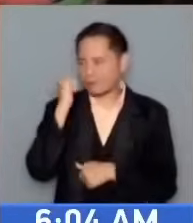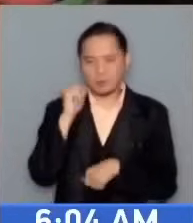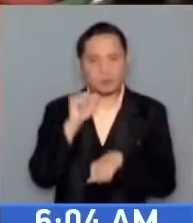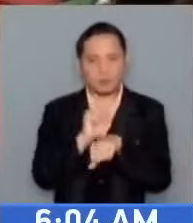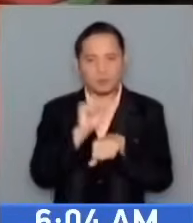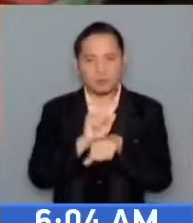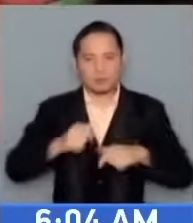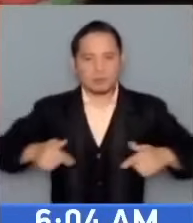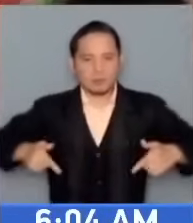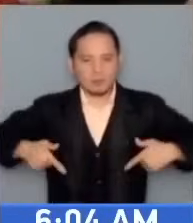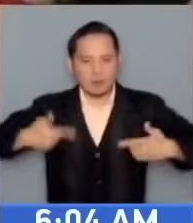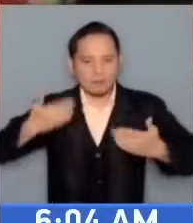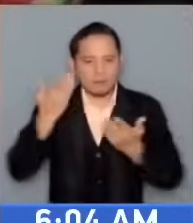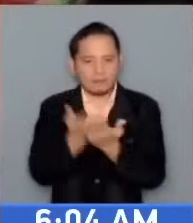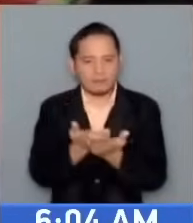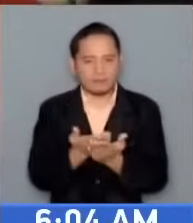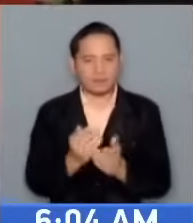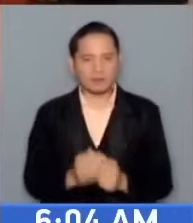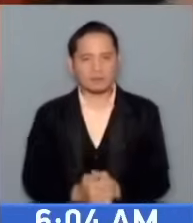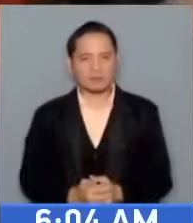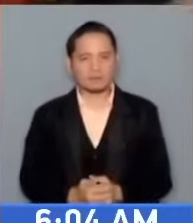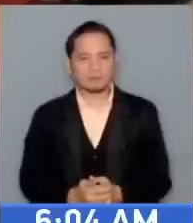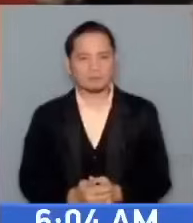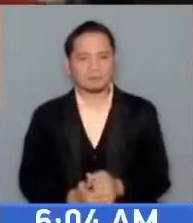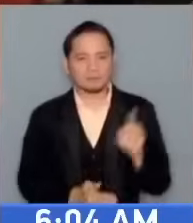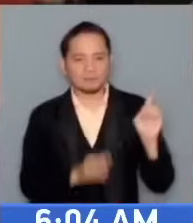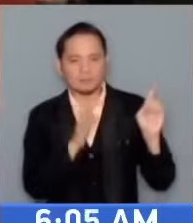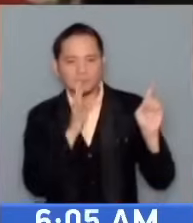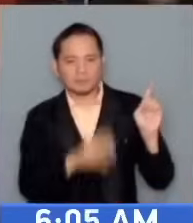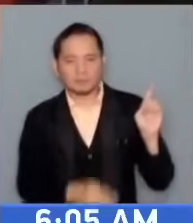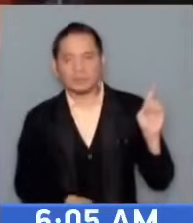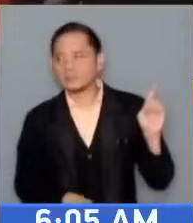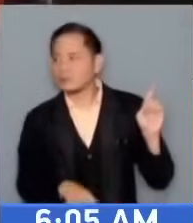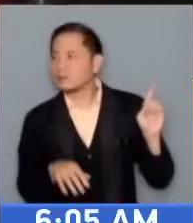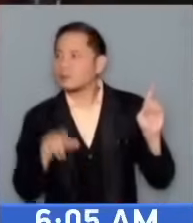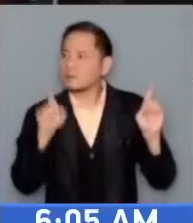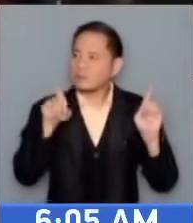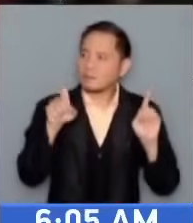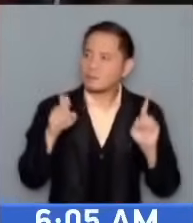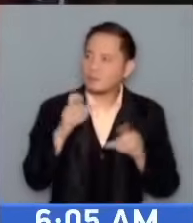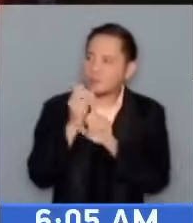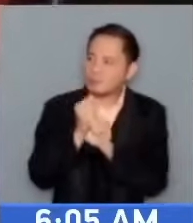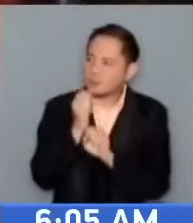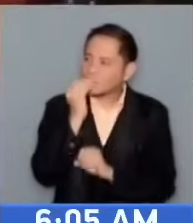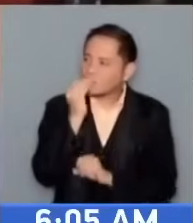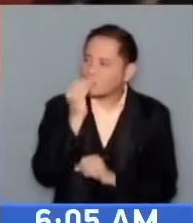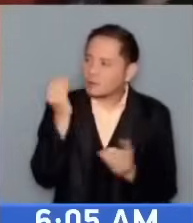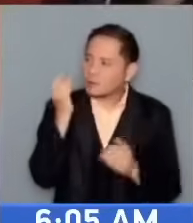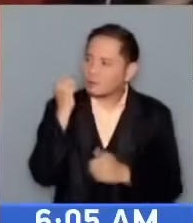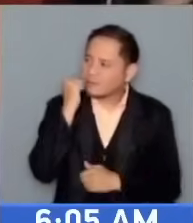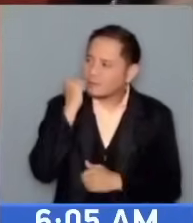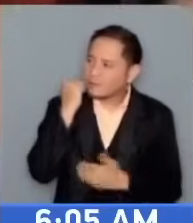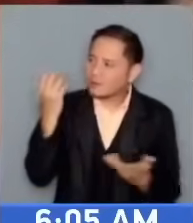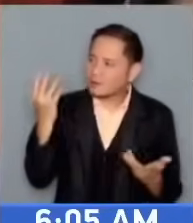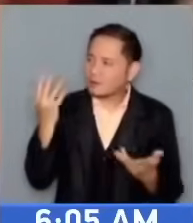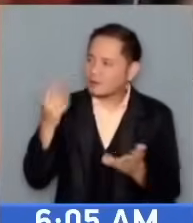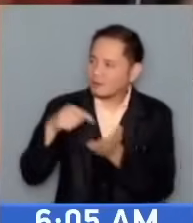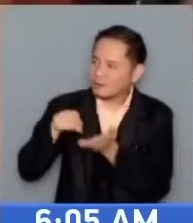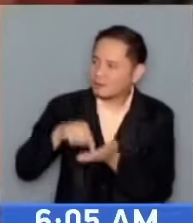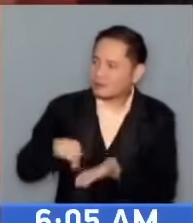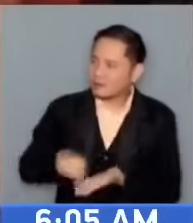Sakripisyo nga. Puro muna utang sa mga kapitbahay para makakain sa loob na 3 araw. Babayaran lang pag medyo nakabiyahe, pag